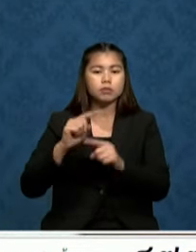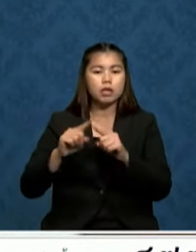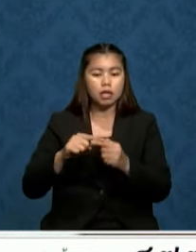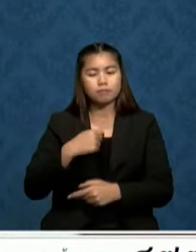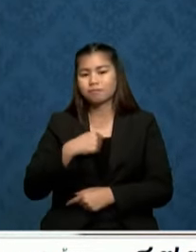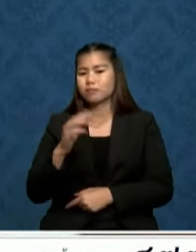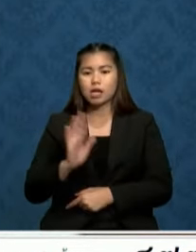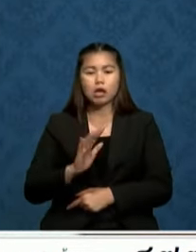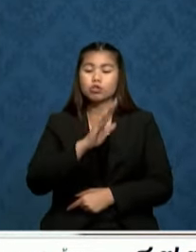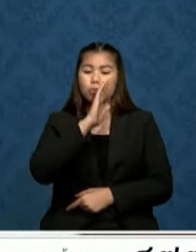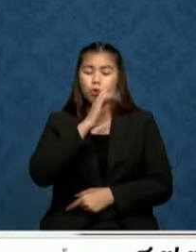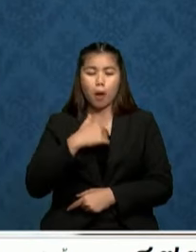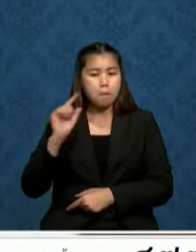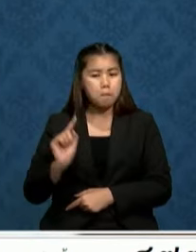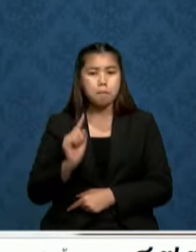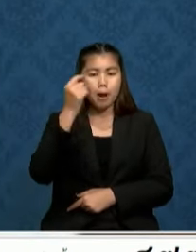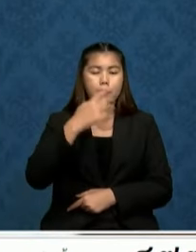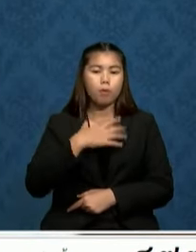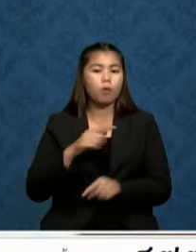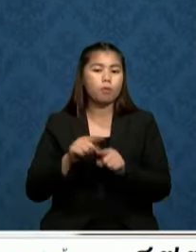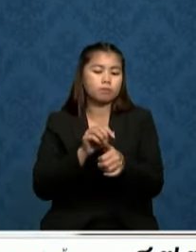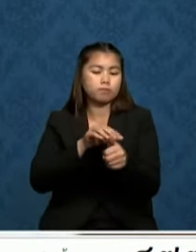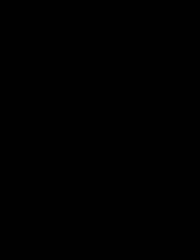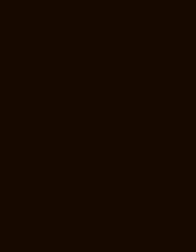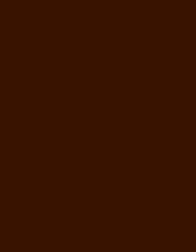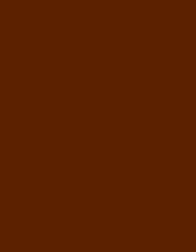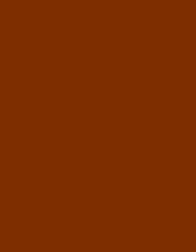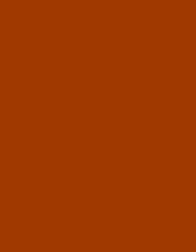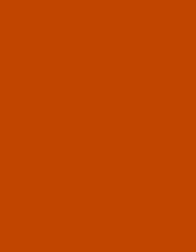เป็อีกหนึ่คนทไปยืนแถวหน้า ท้าถายอำนาจแบนี้ขอบคมากครับ